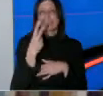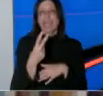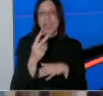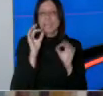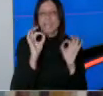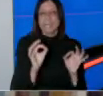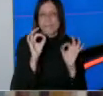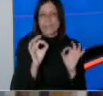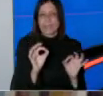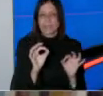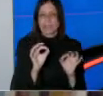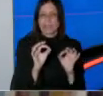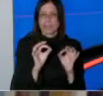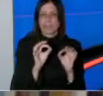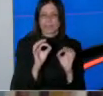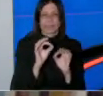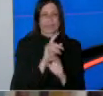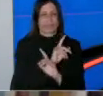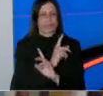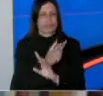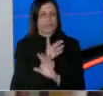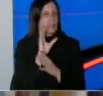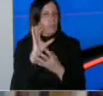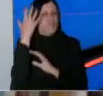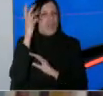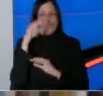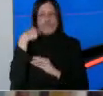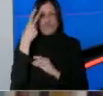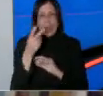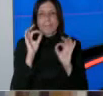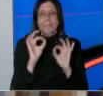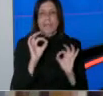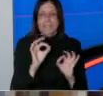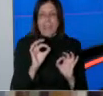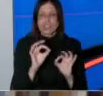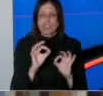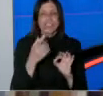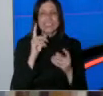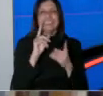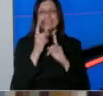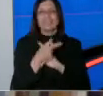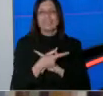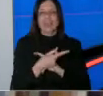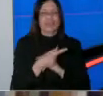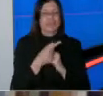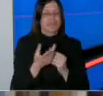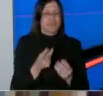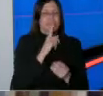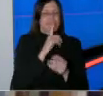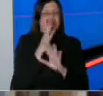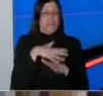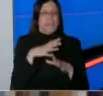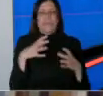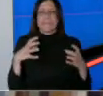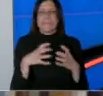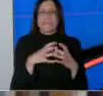באמת מופרע כמעט שזה יקרה, ממש טבו, זה הפך להיות טבו בפוליטיקה הישראלית, אפילו